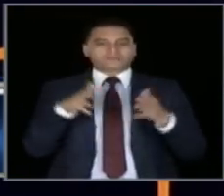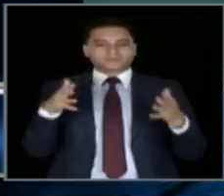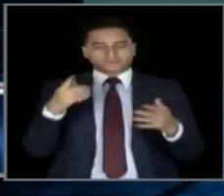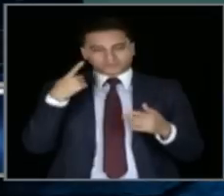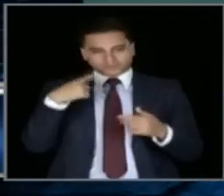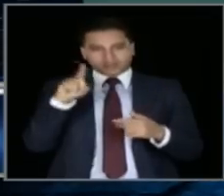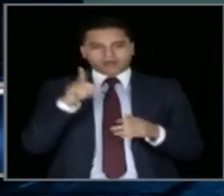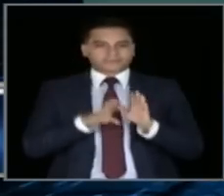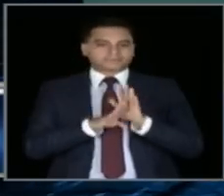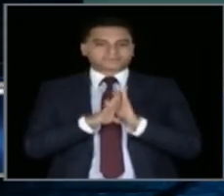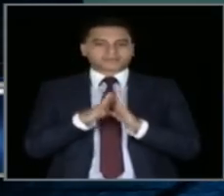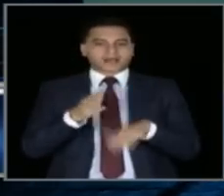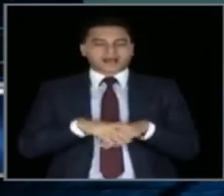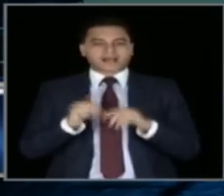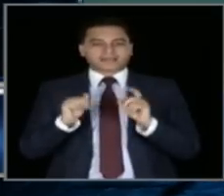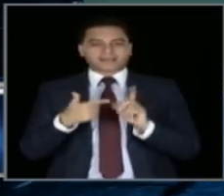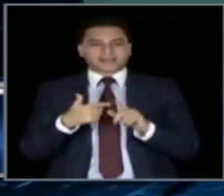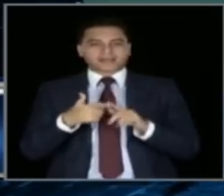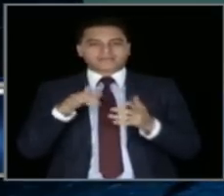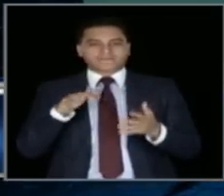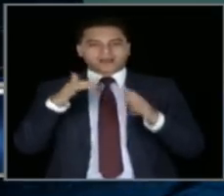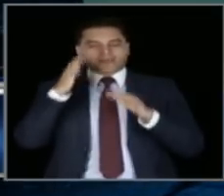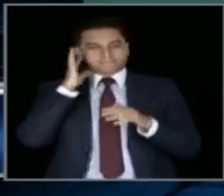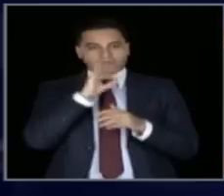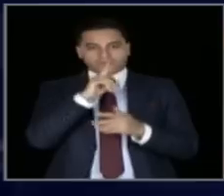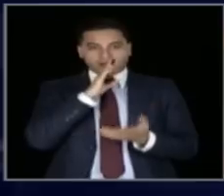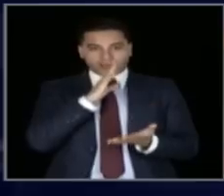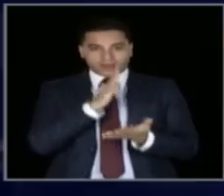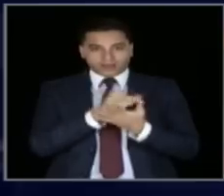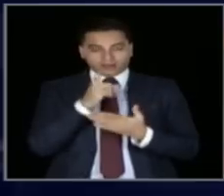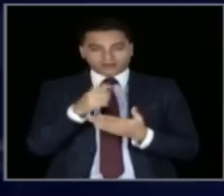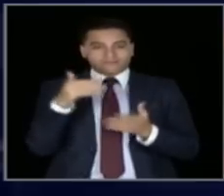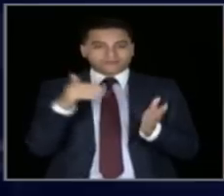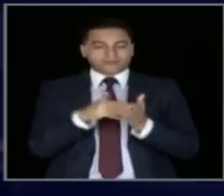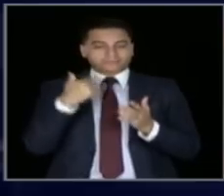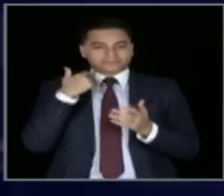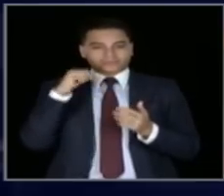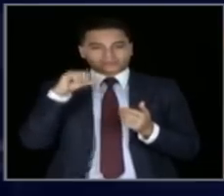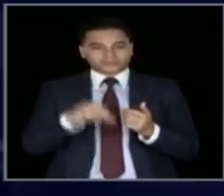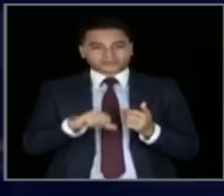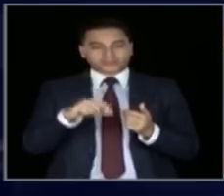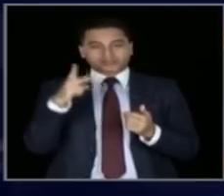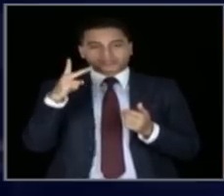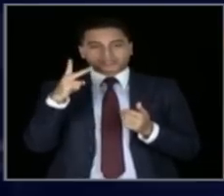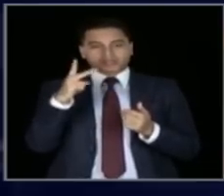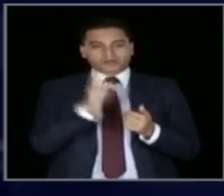وصلت للتصنيف الثاني العالمي. هي الحقيقة خسرت 2-1 في